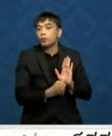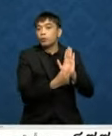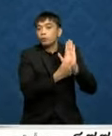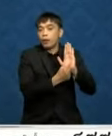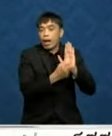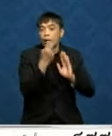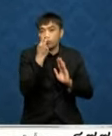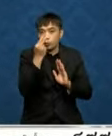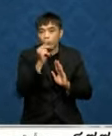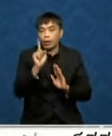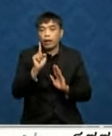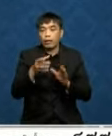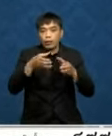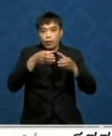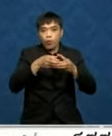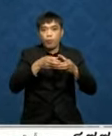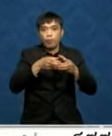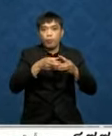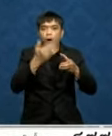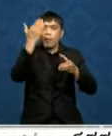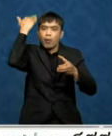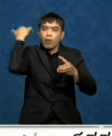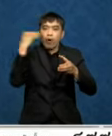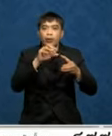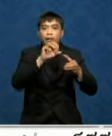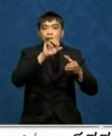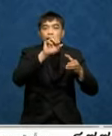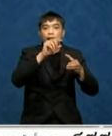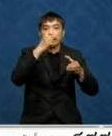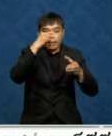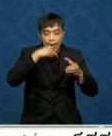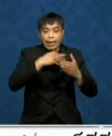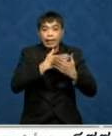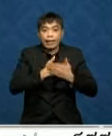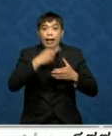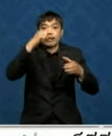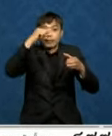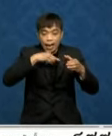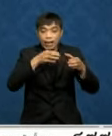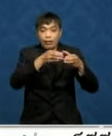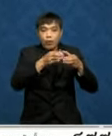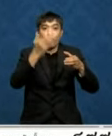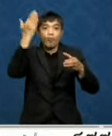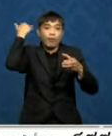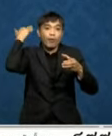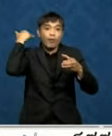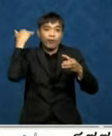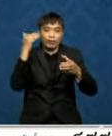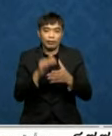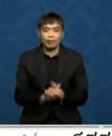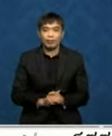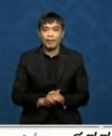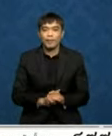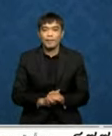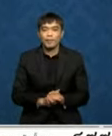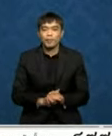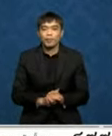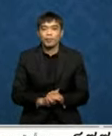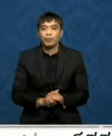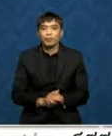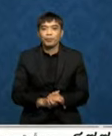ให้เห็นแล้วก็คือพรรคไทยรักไทยสมัยก่อนนี่นโยบายนี่คือไปลอกสภาพัฒครับท่านประธาน